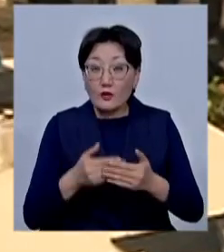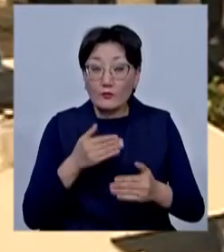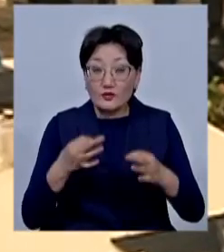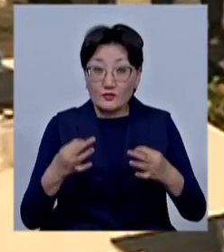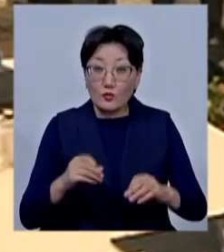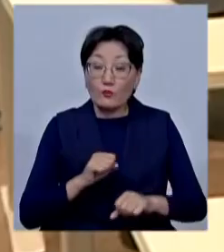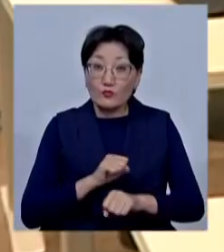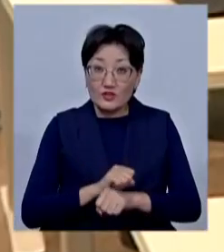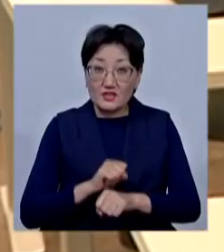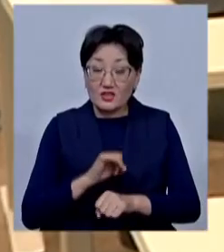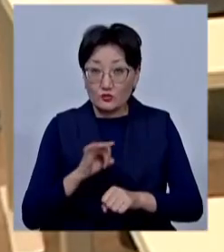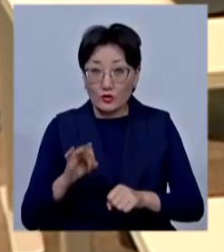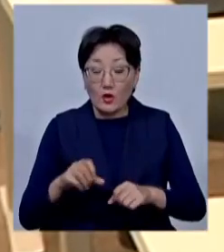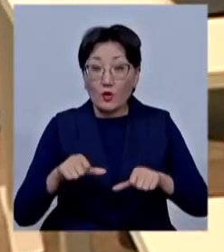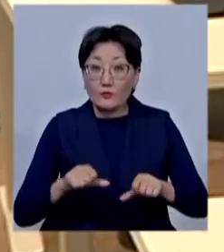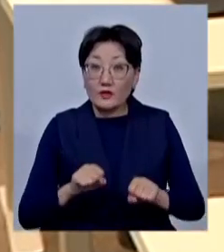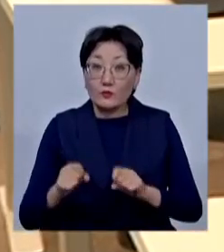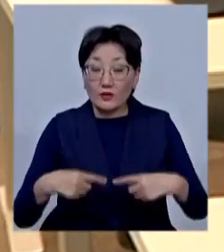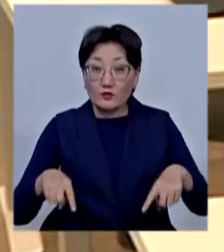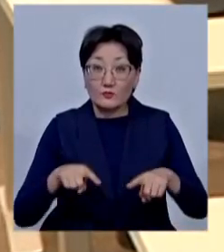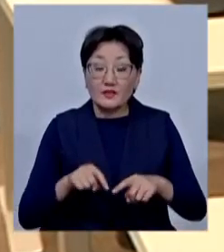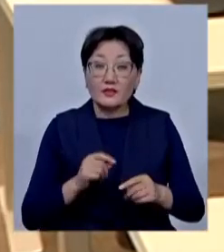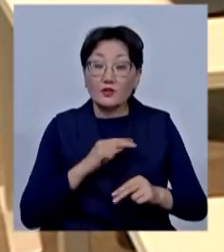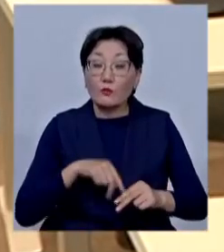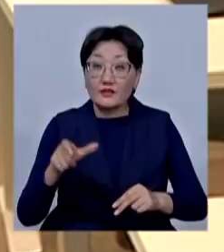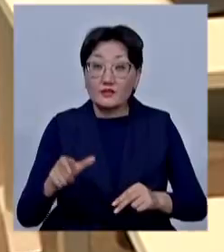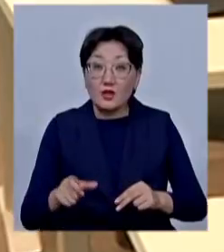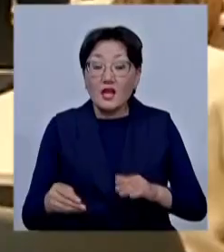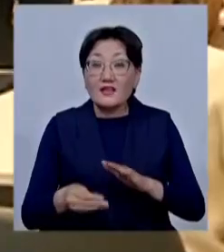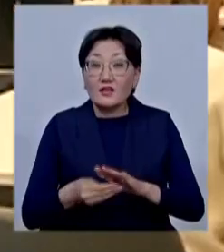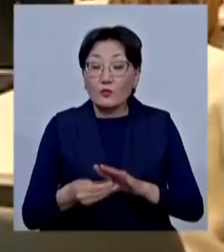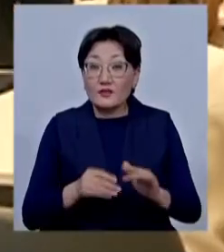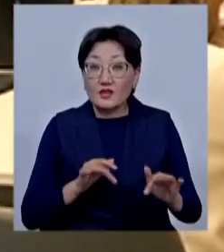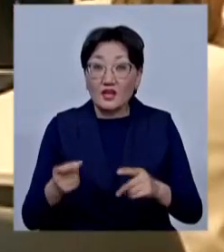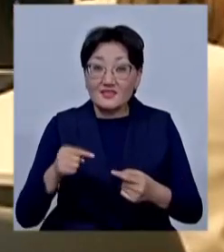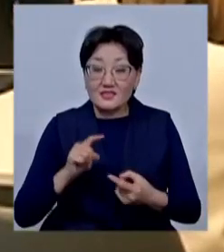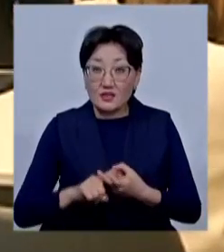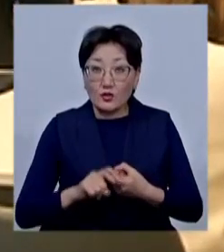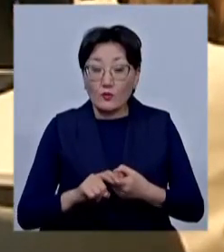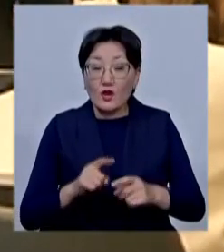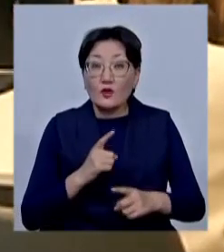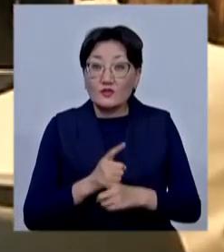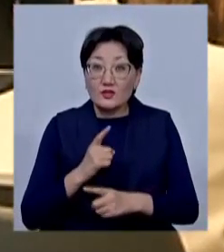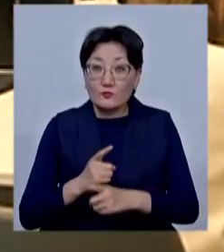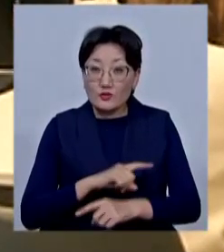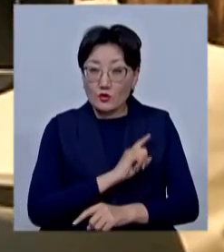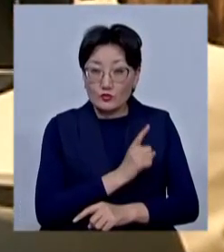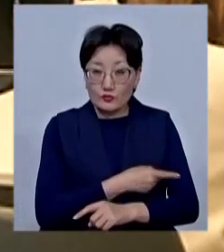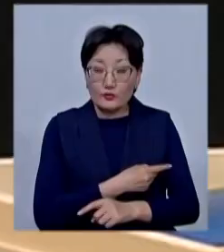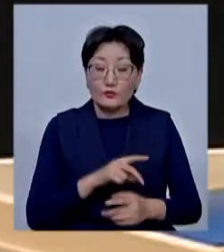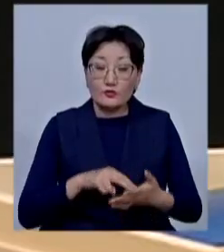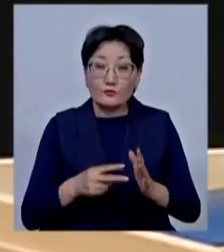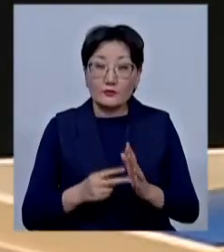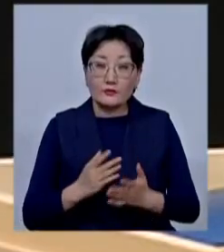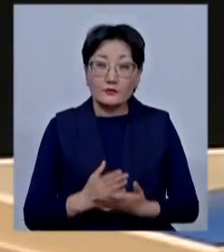босатуды тоқтату және құқық қорғау органдарындағы қызметкерлердің парақорлық әрекетіне қатысты санкция күшейту жоспарланған.